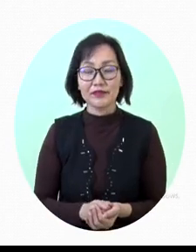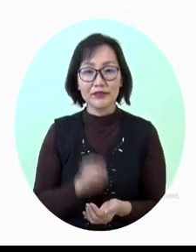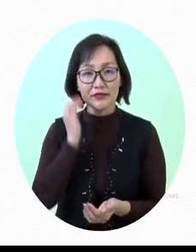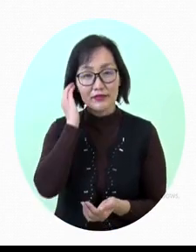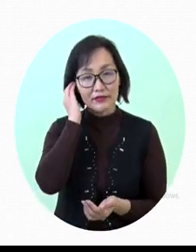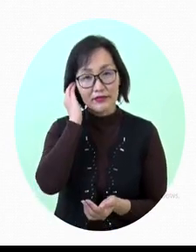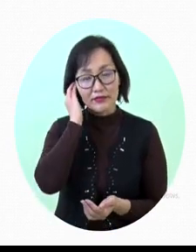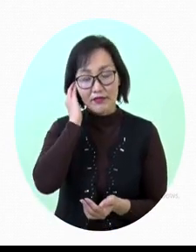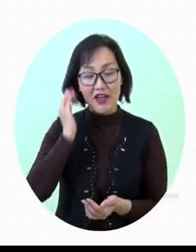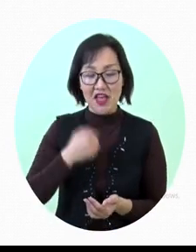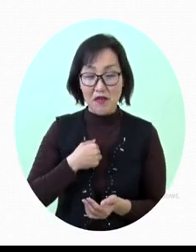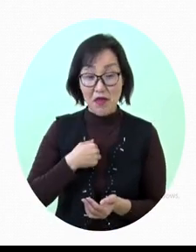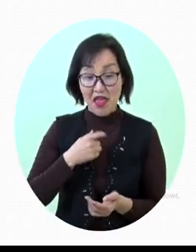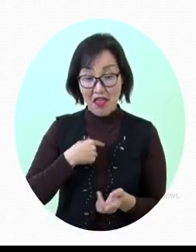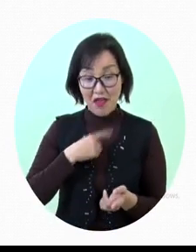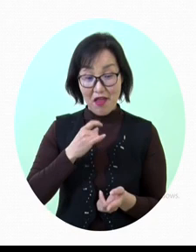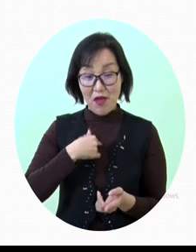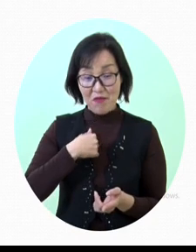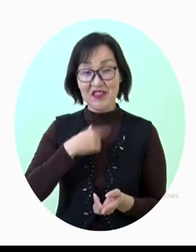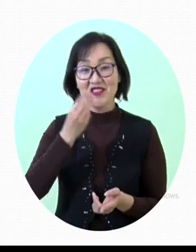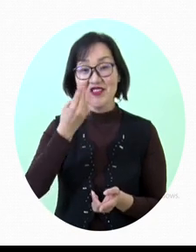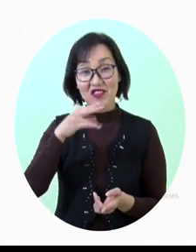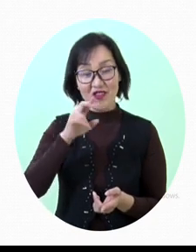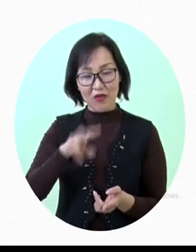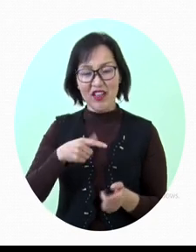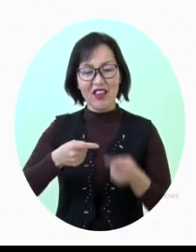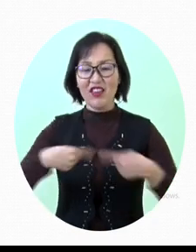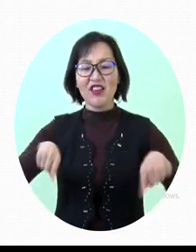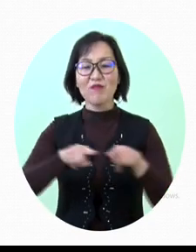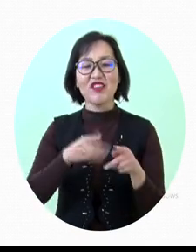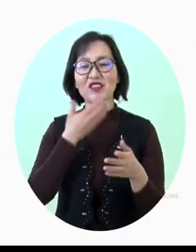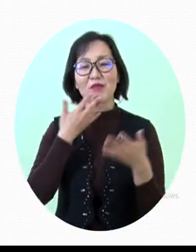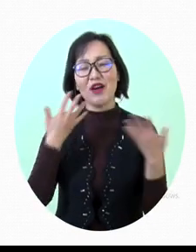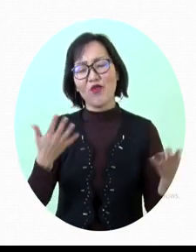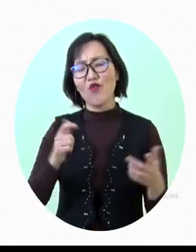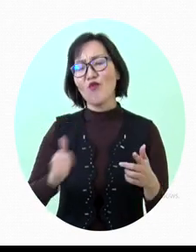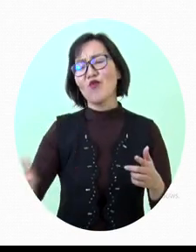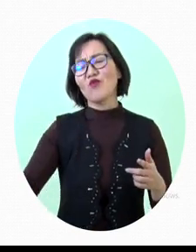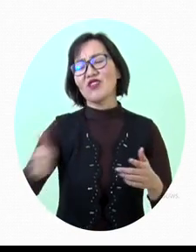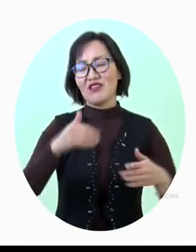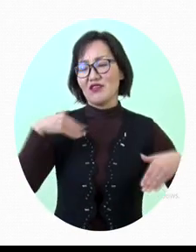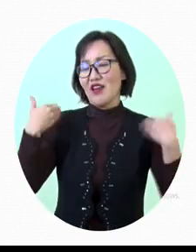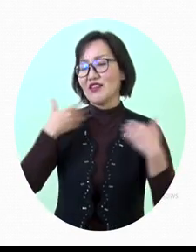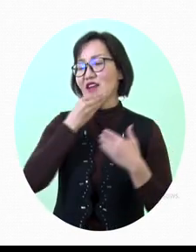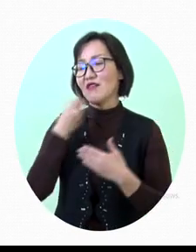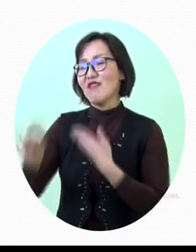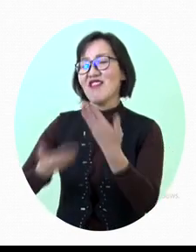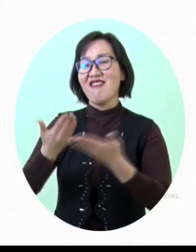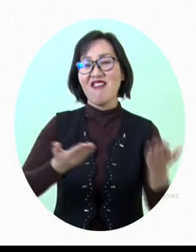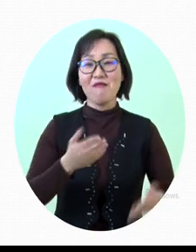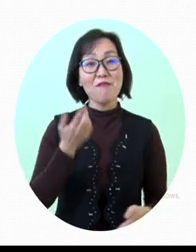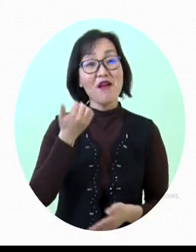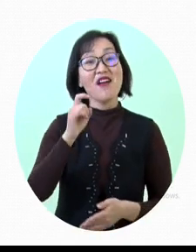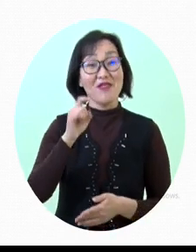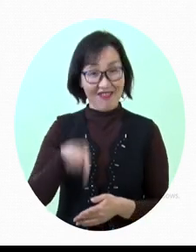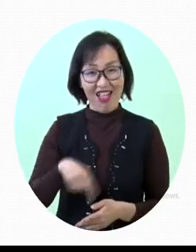ээ. За нэг хүүхэд бол хэрвээ би шидтэн байсан бол гинт хэрэг гэж байхгүй хүн бүрийг жаргалтай